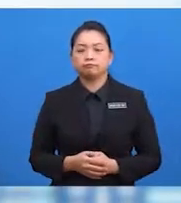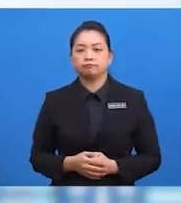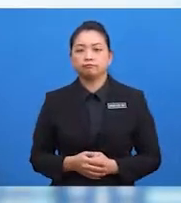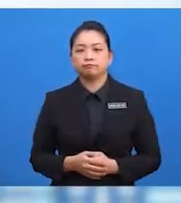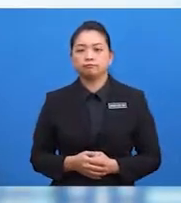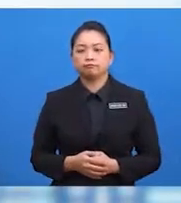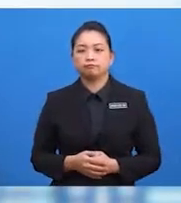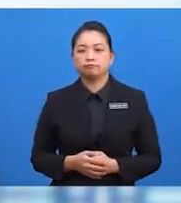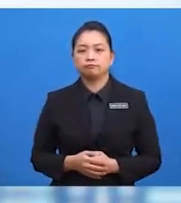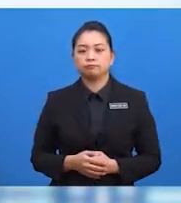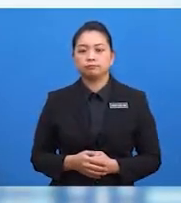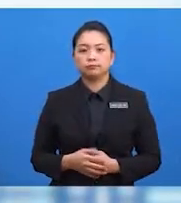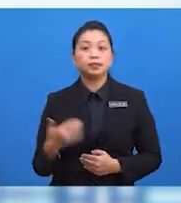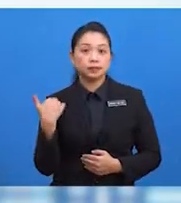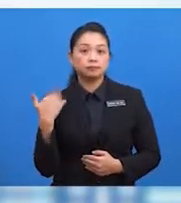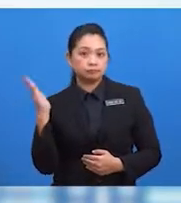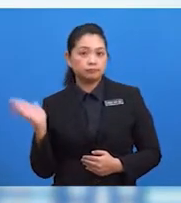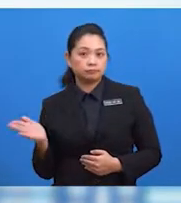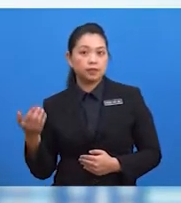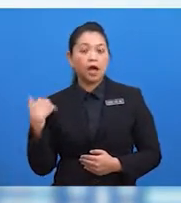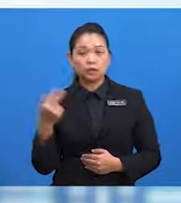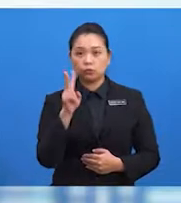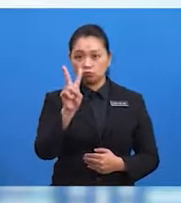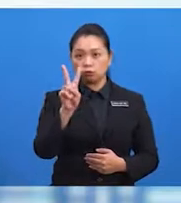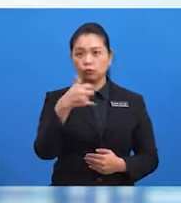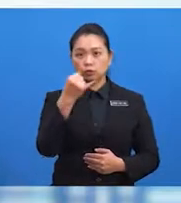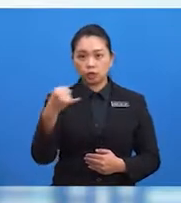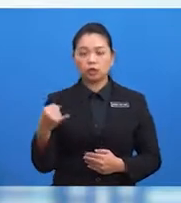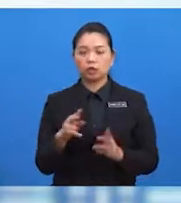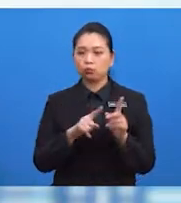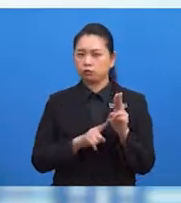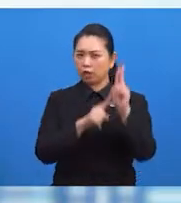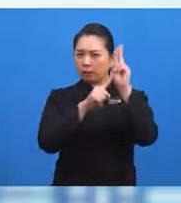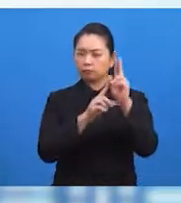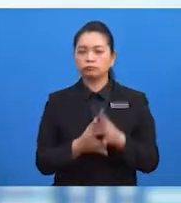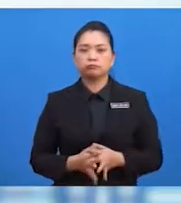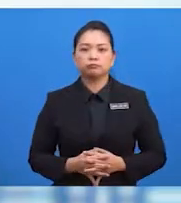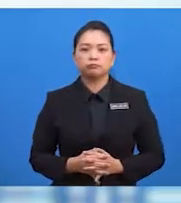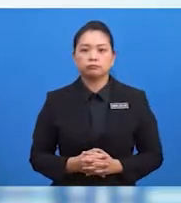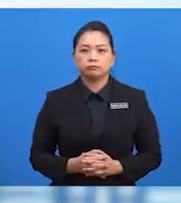Perbelanjaan kerajaan boleh dibahagikan kepada dua jenis utama, iaitu